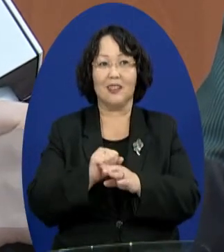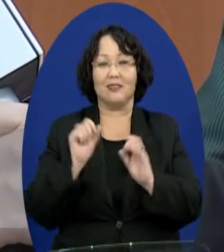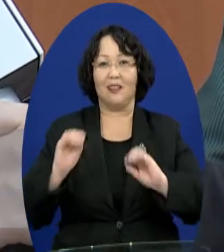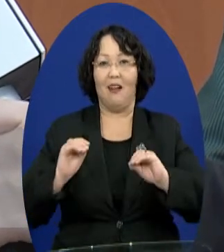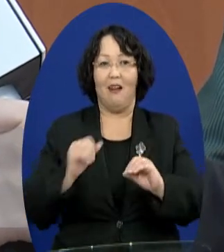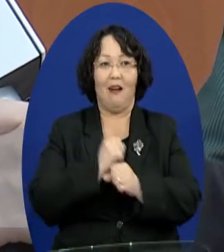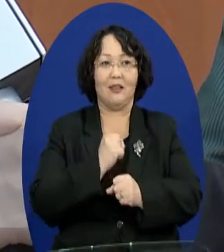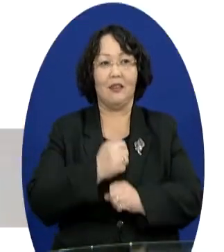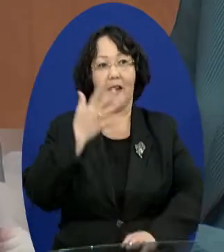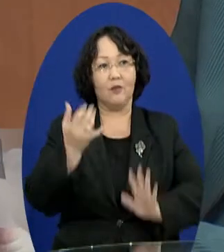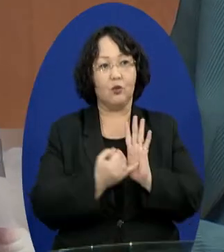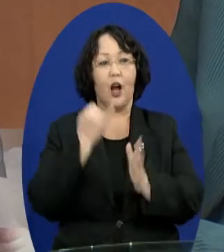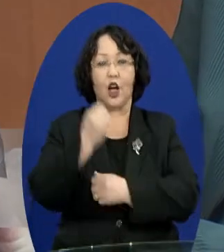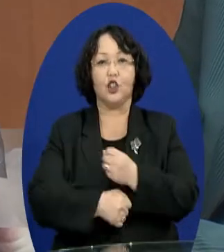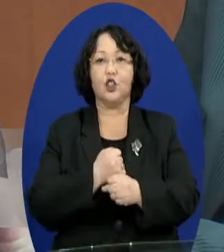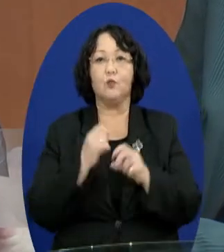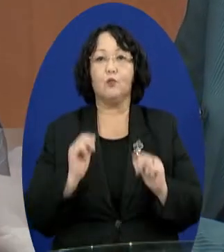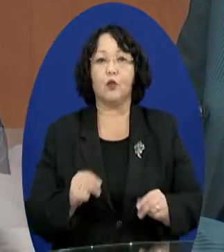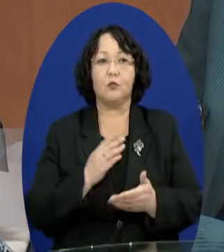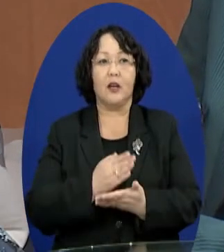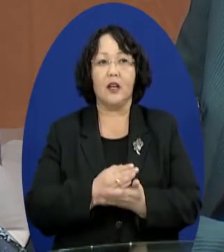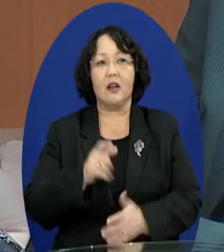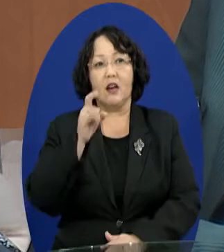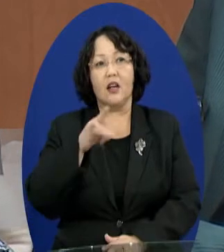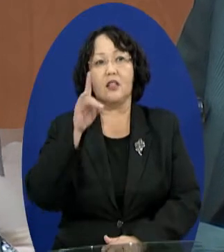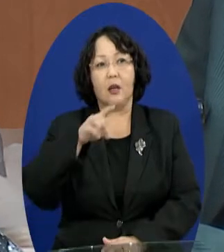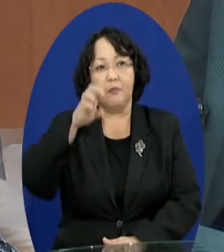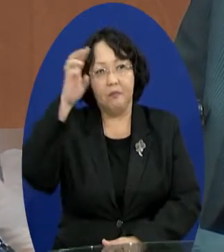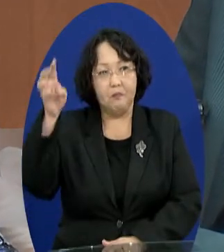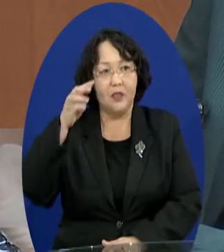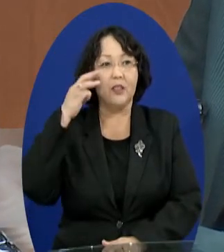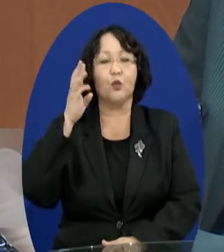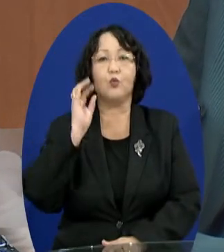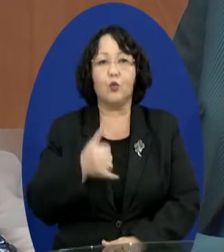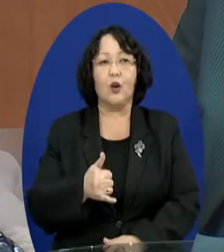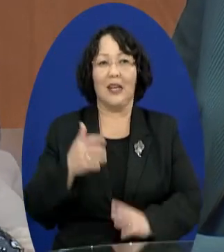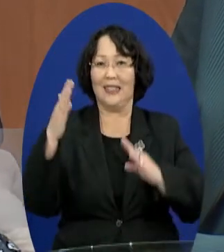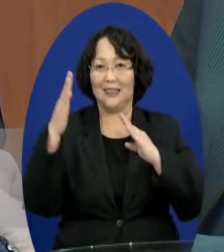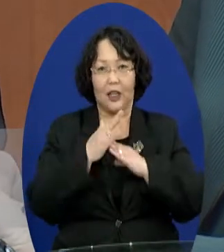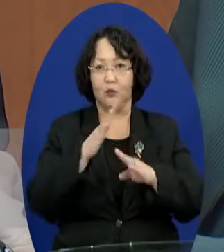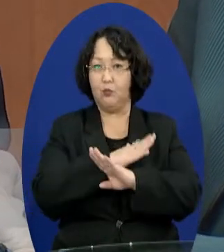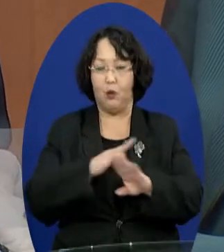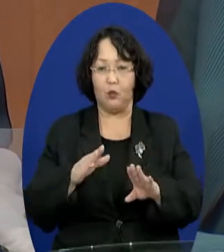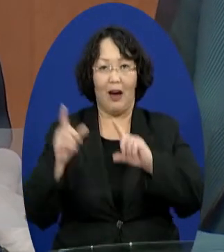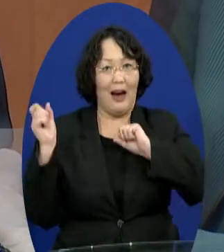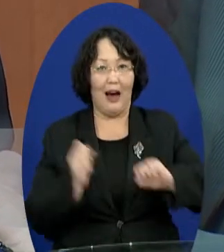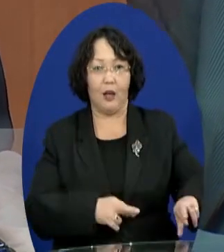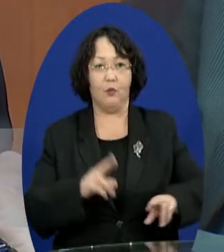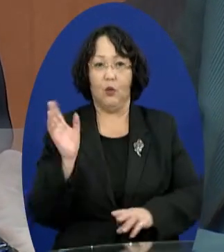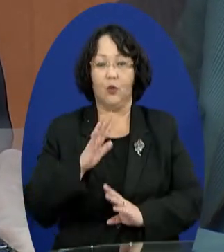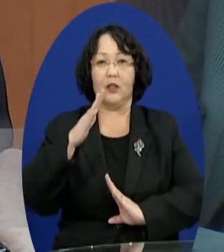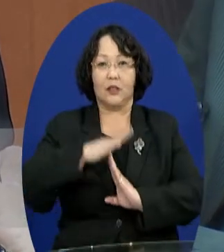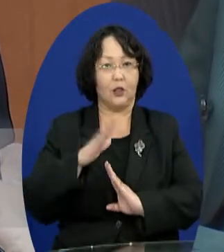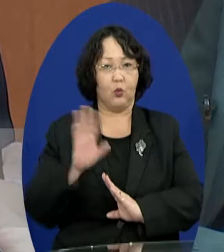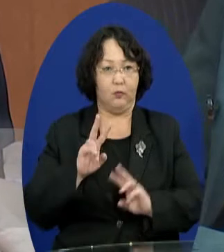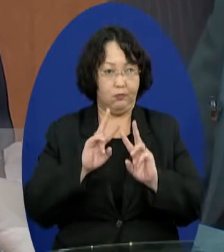56 дахь жилдээ ажиллаж байна. Мэдлэг гэдэг бол ер нь юу л да? Ерөөсөө дасалтгүй ажиллах хэрэгтэй. Тэр хайж болохгүй. Би их хурдд одоо